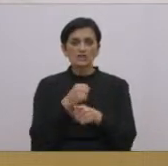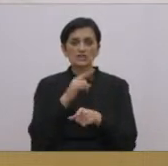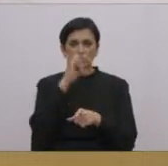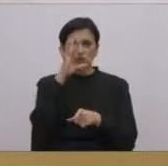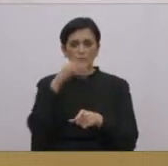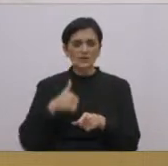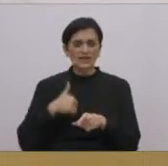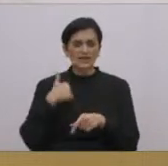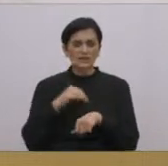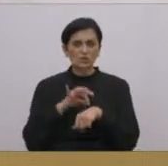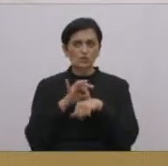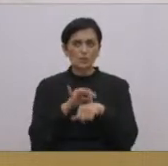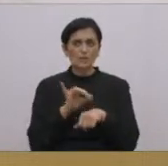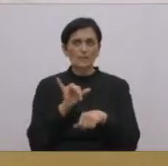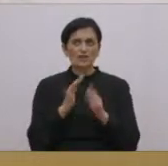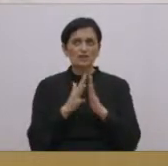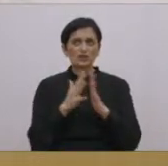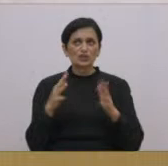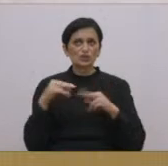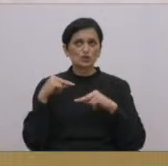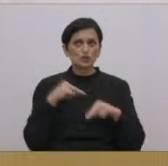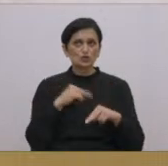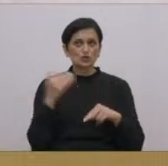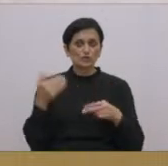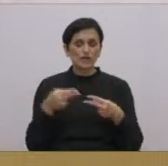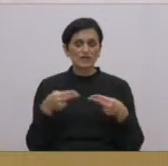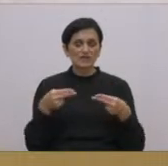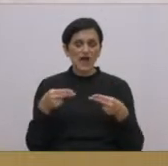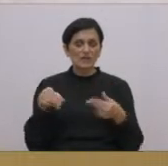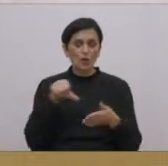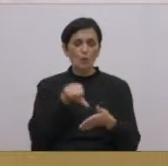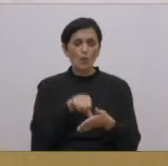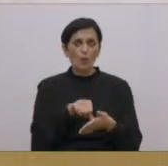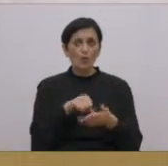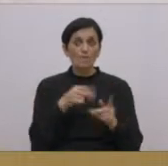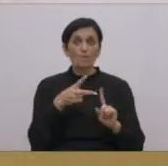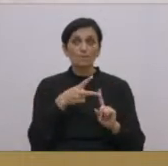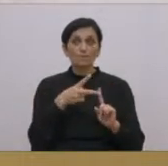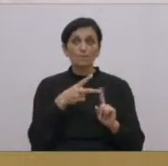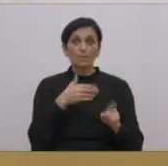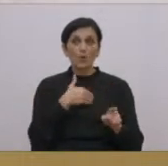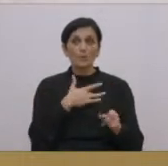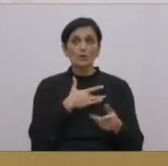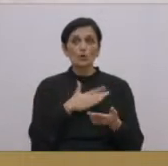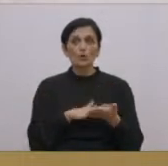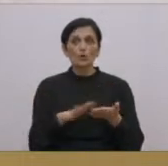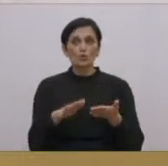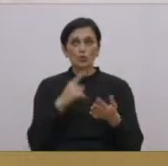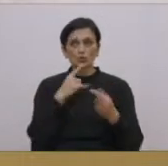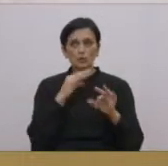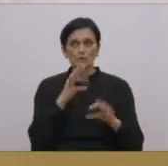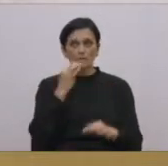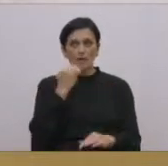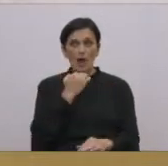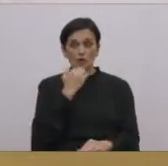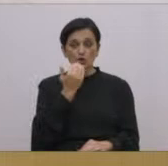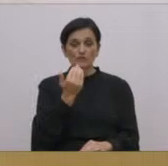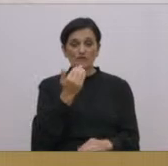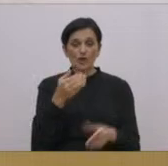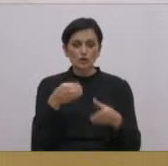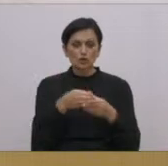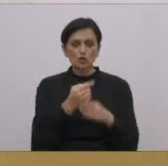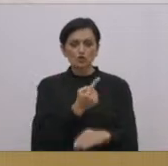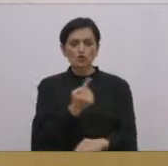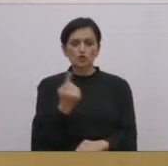girse uliciat arabistis, da, ziditurile gotkveni tana monatului obisda. A meore minda gutspelat gitrat madloba tkven, tkven zgunt,